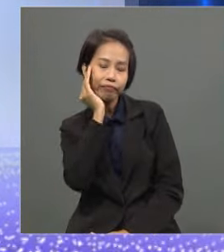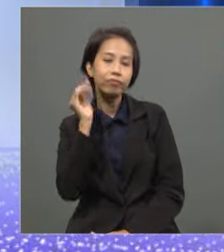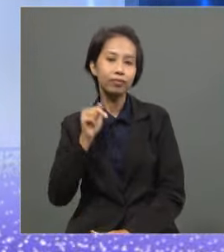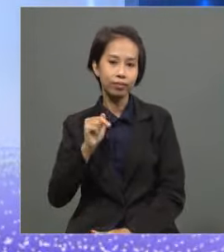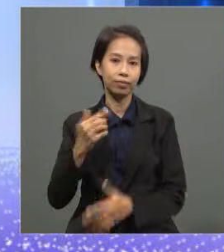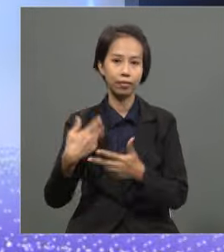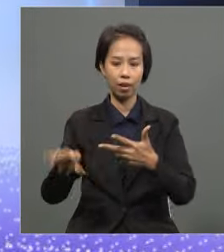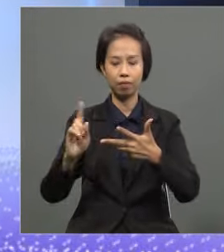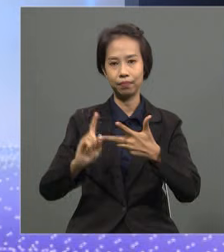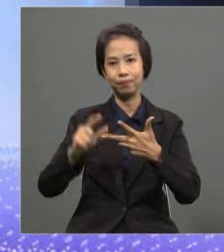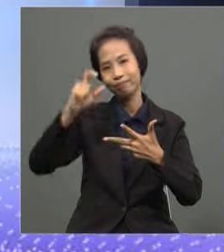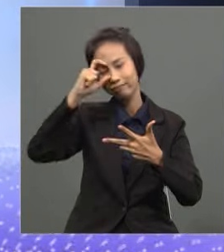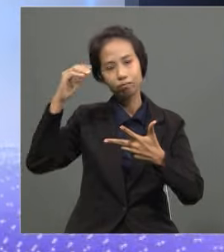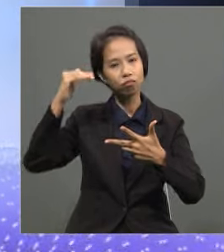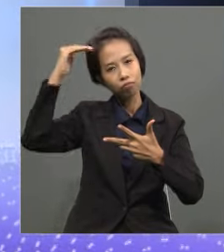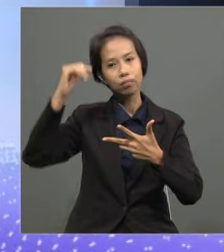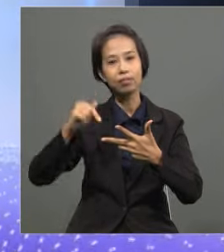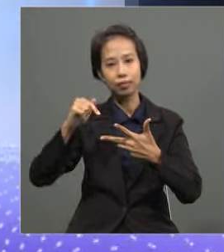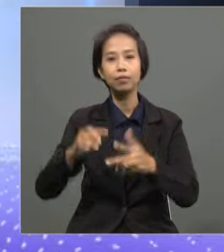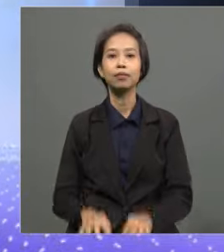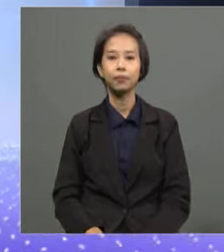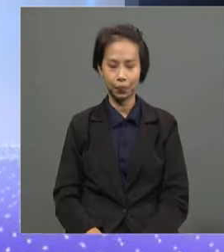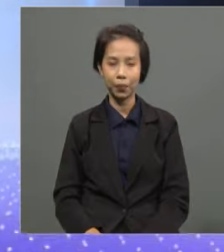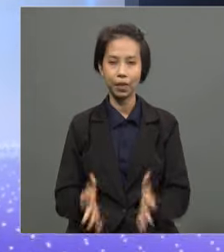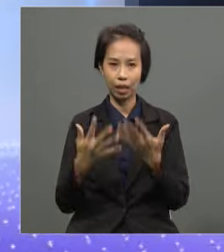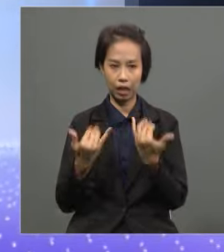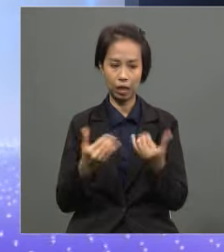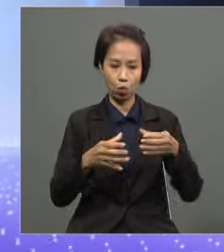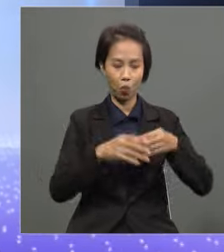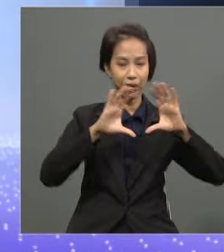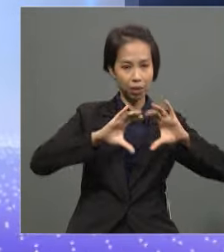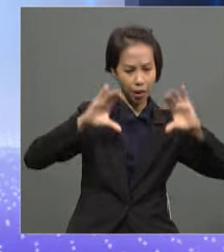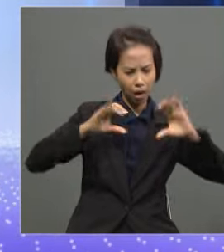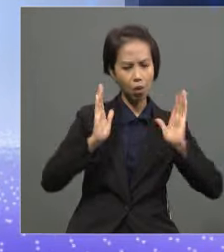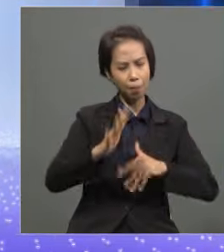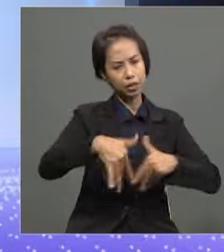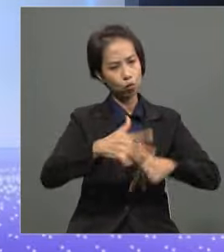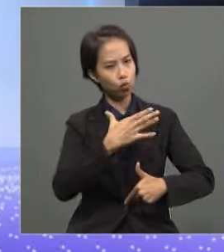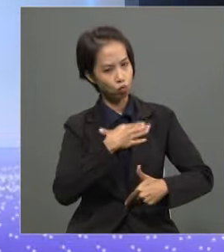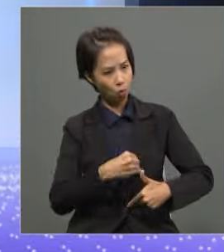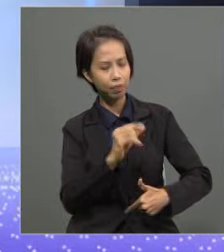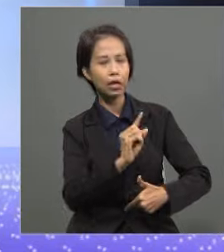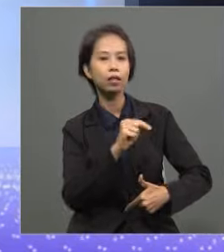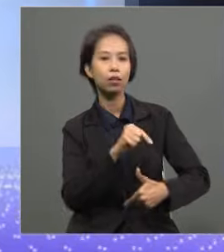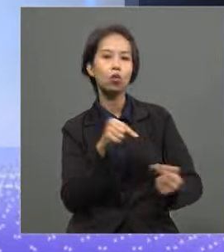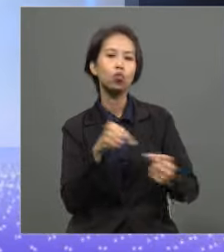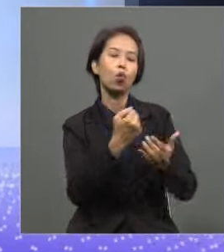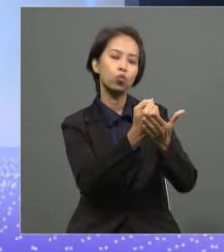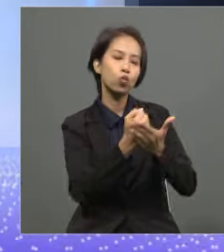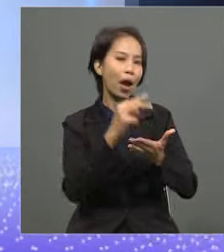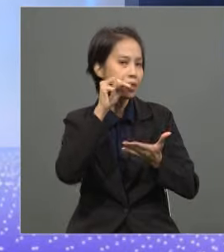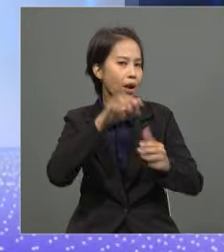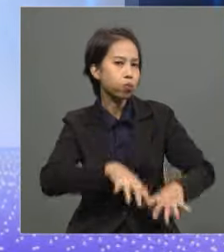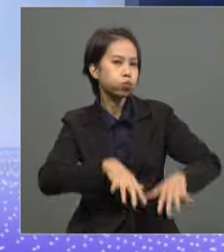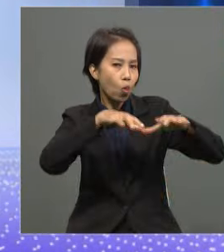และนายรังสิมันโรมค่ะขณะที่ผลงานฝ่ายรัฐบาลที่ชื่นชอบมากที่สุดก็คือมาตรการในการช่วยเหลือน้ำท่วม